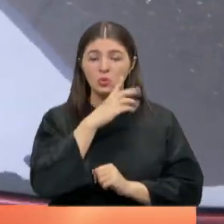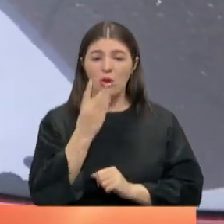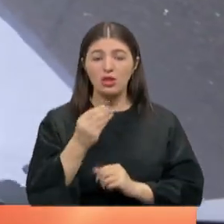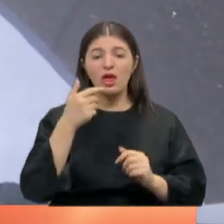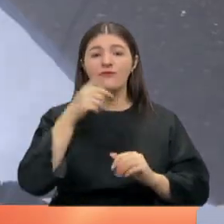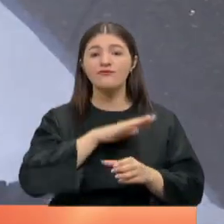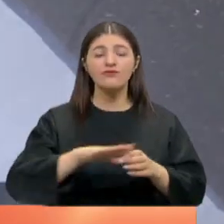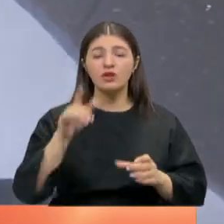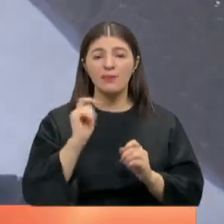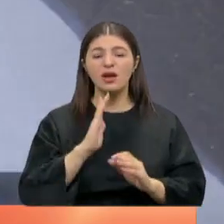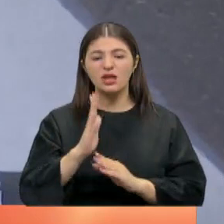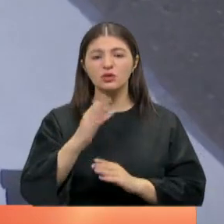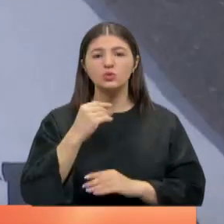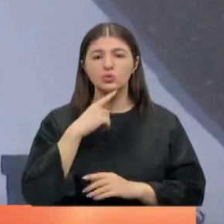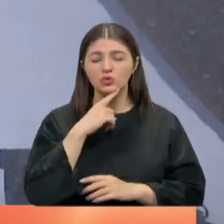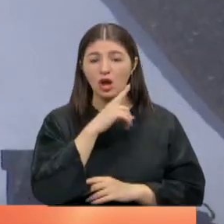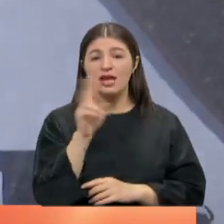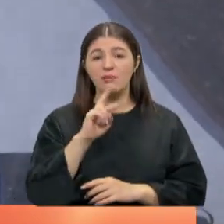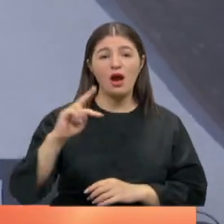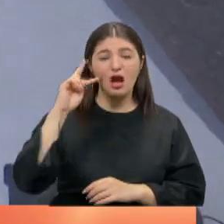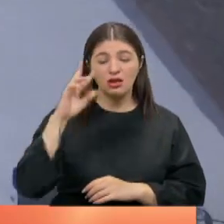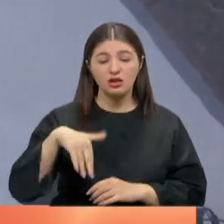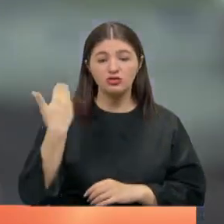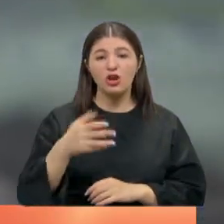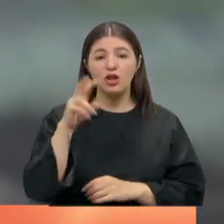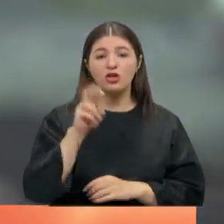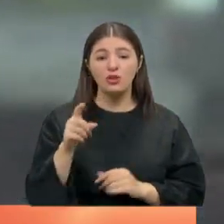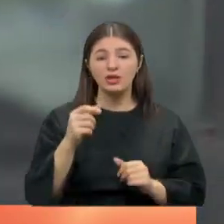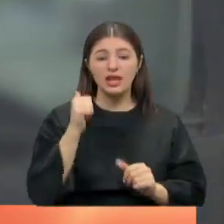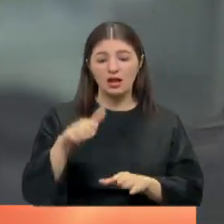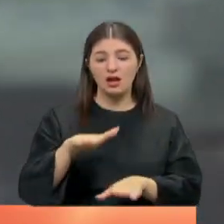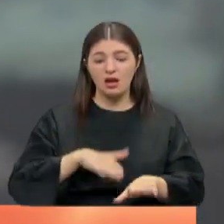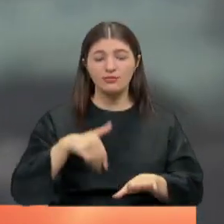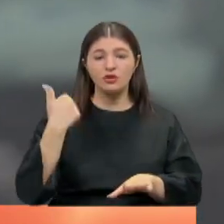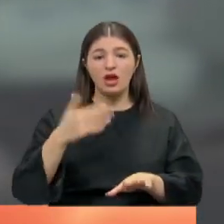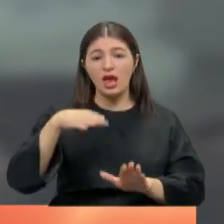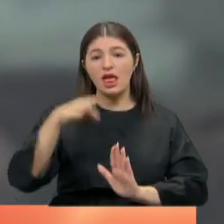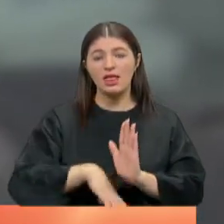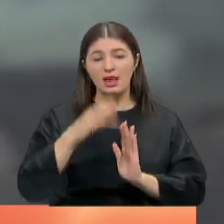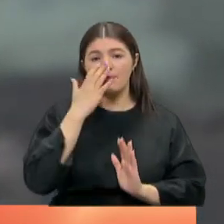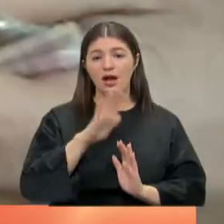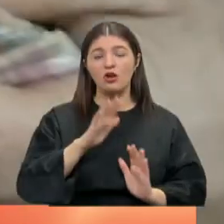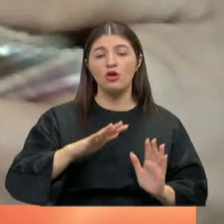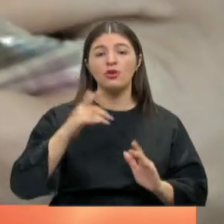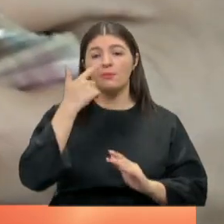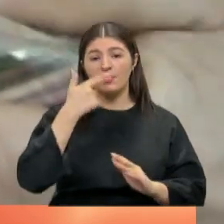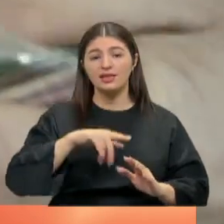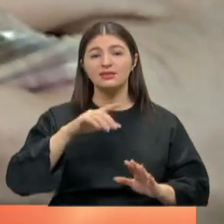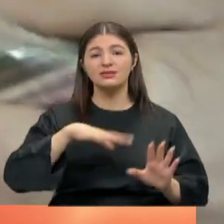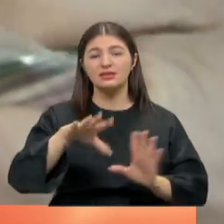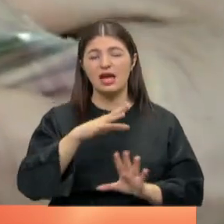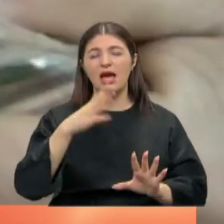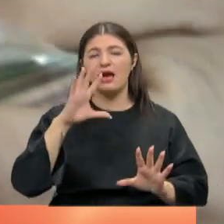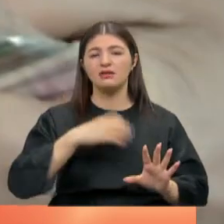güçleşiyor depoyu doldurmak giderek zorlaşıyor 20 Aralık'tan sonra dolardaki geri adımın ardından indirim bekliyordu akaryakıt araç